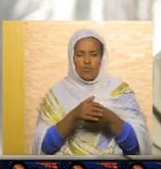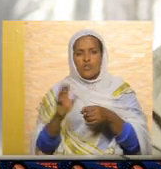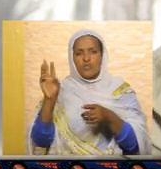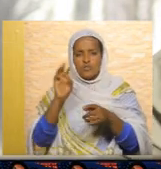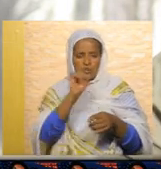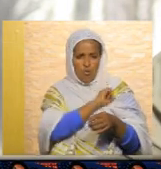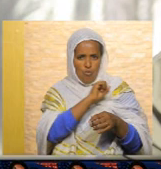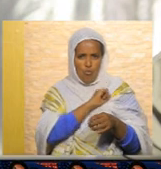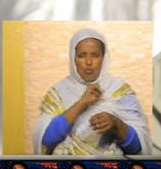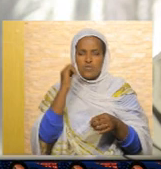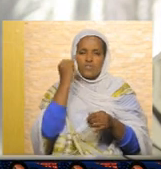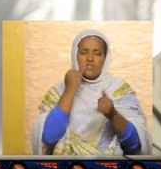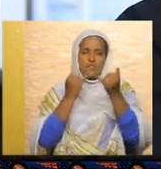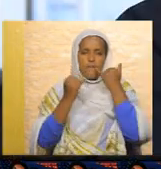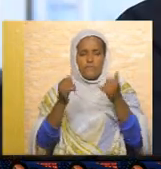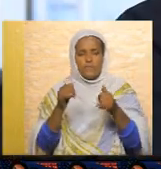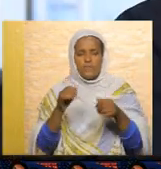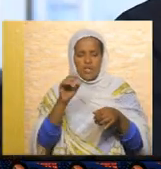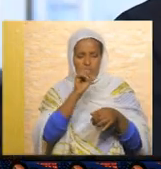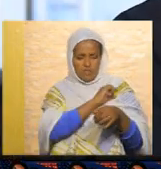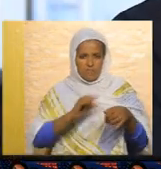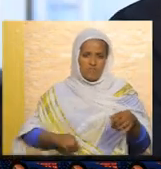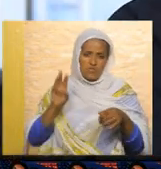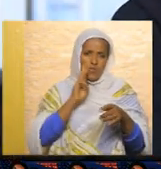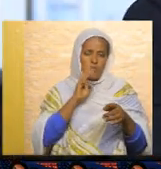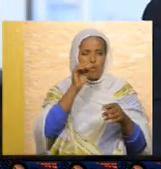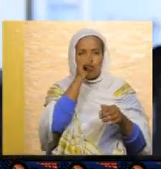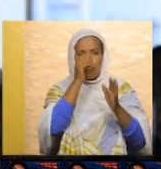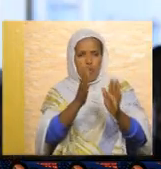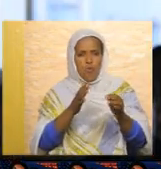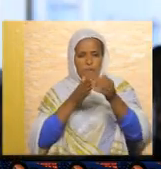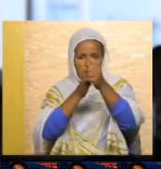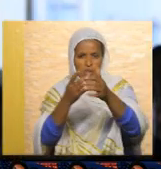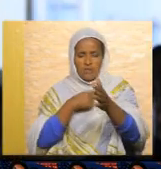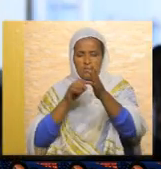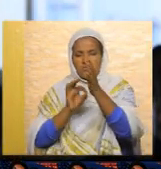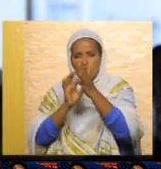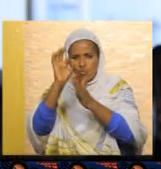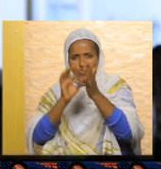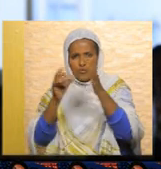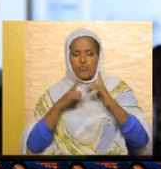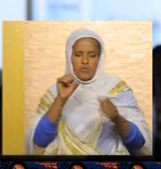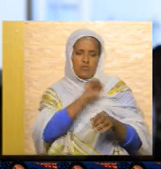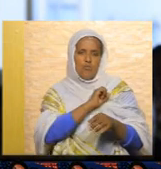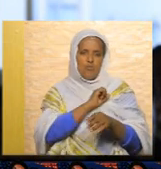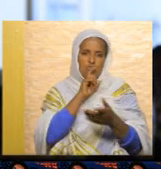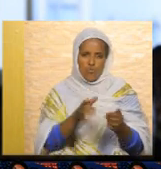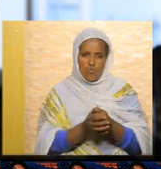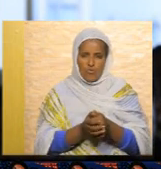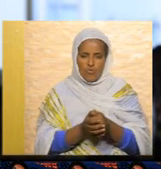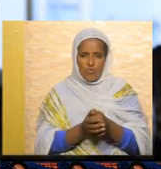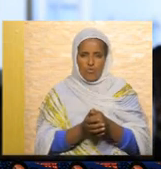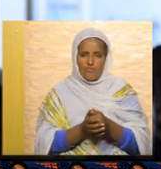ግን ሴቶቹን የሚያገል ነገር ነበረ። ፌሚኒዝምን እንዴት ያውቃል? ትክክለኛ ወይ ሪያክሽን ነው የሴቶችን መብት ለማስከበር።